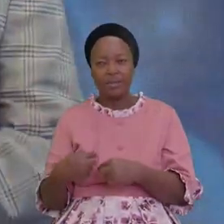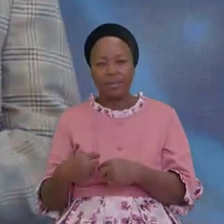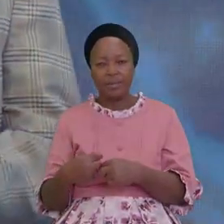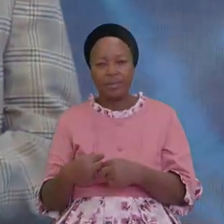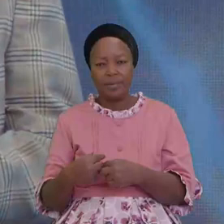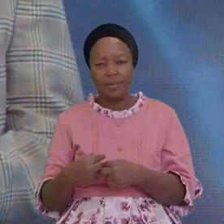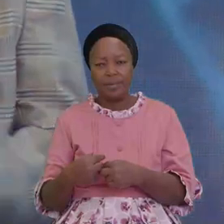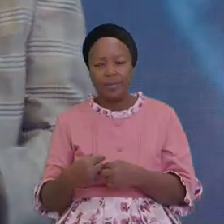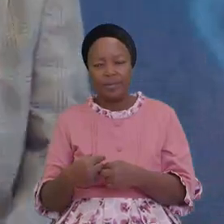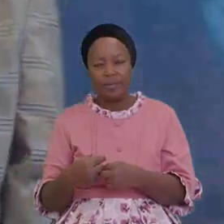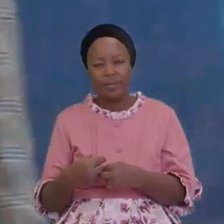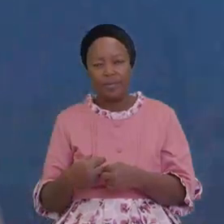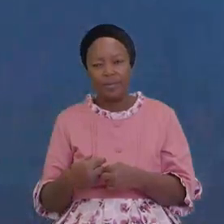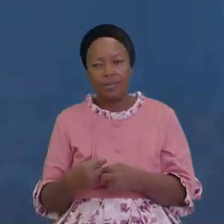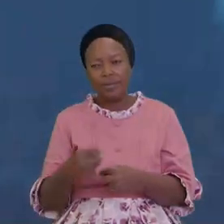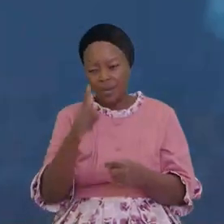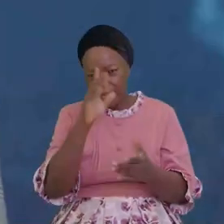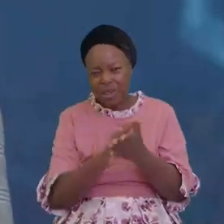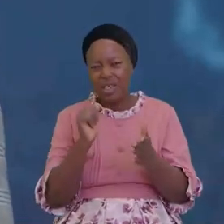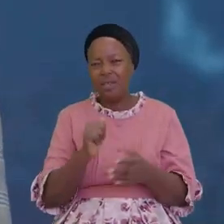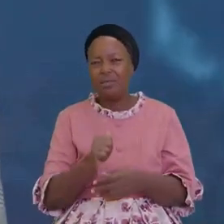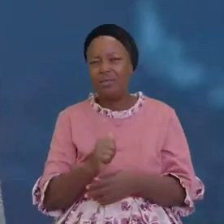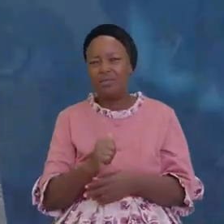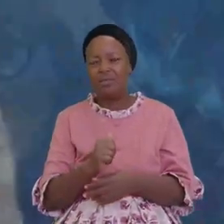si tu crois de tout ton cœur,